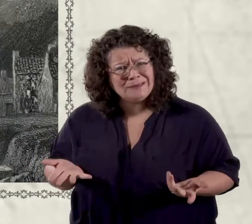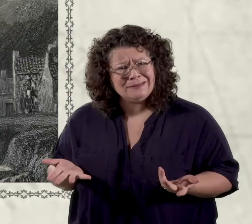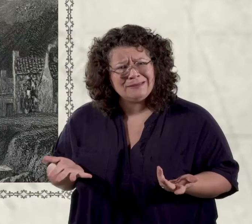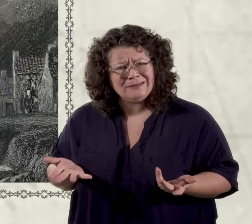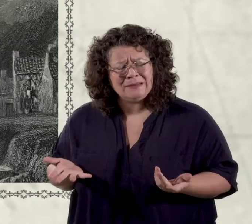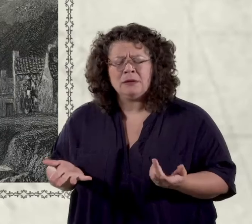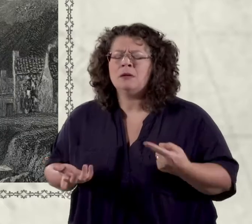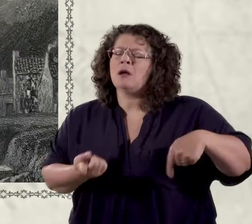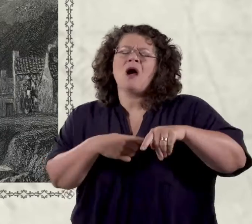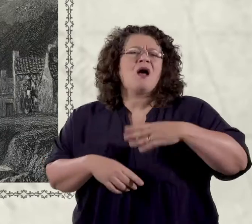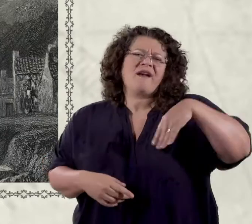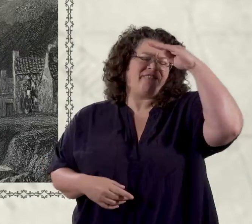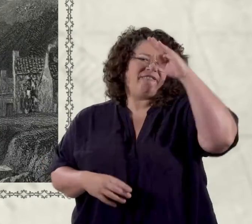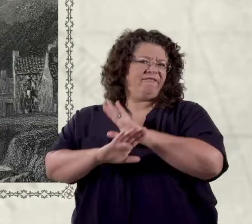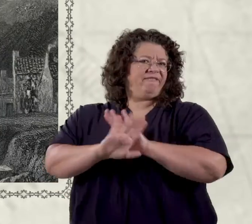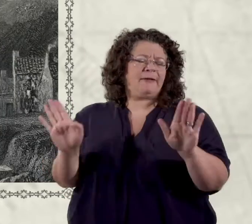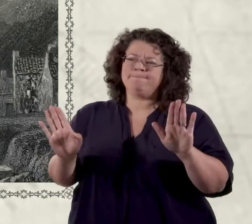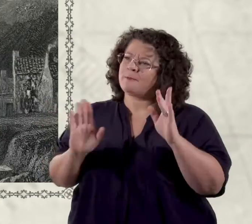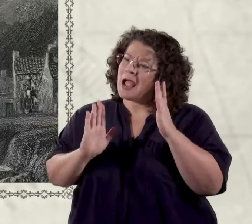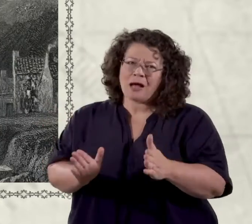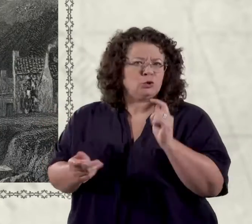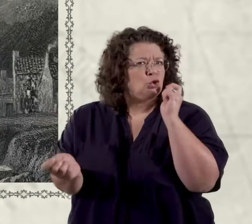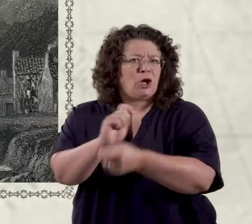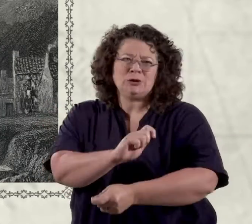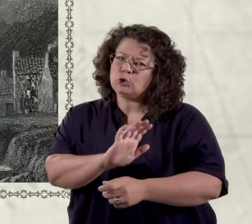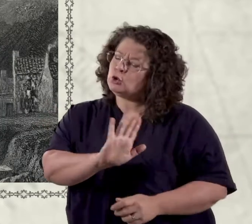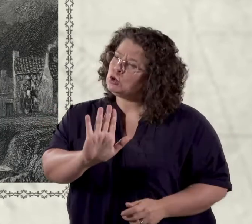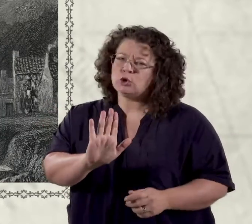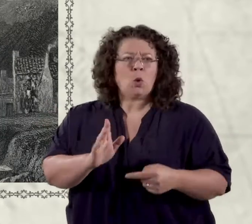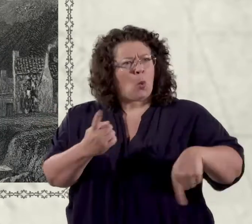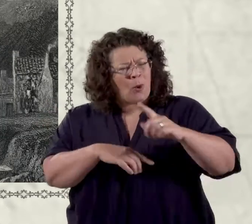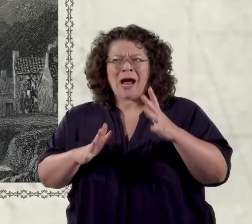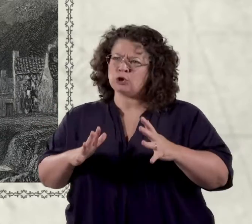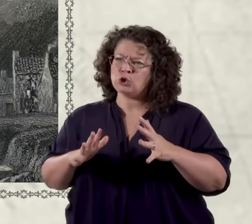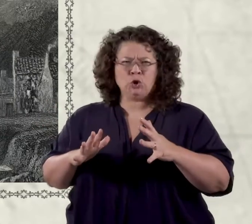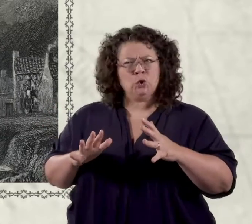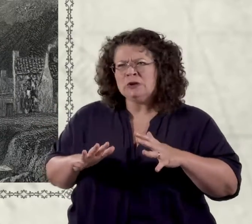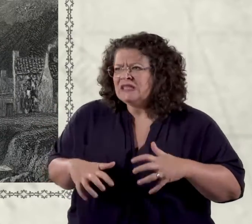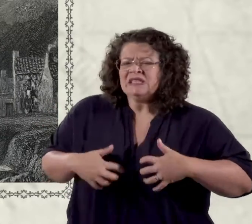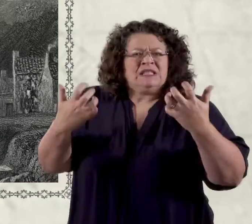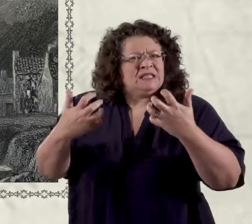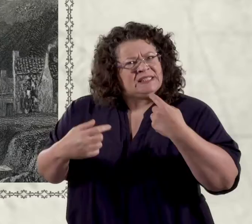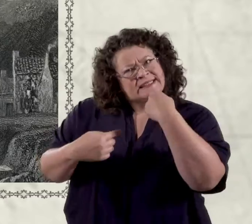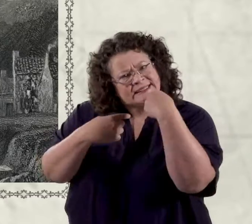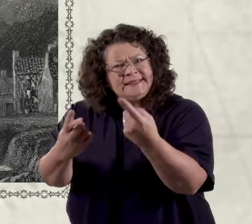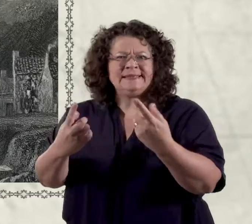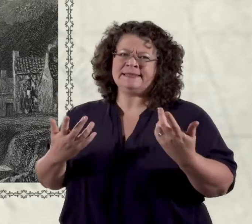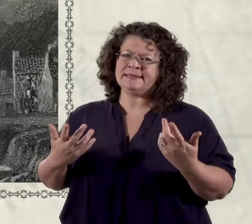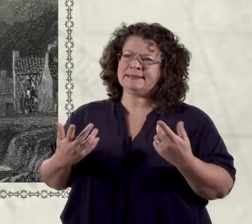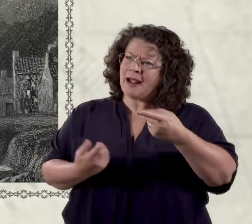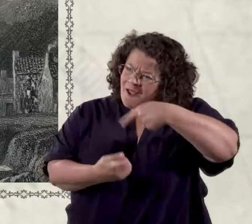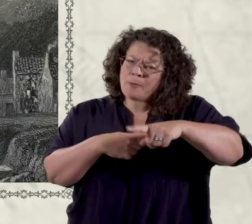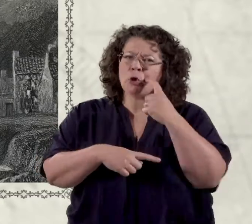cael llond bol. Digon yw digon. Oedd rhaid I ni codi ein llais felly oedd pawb yn gallu